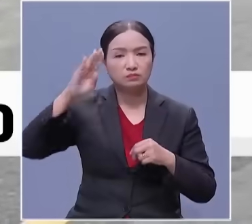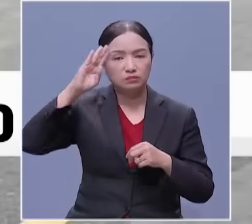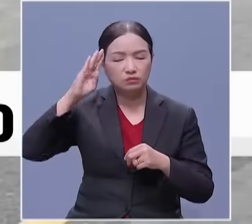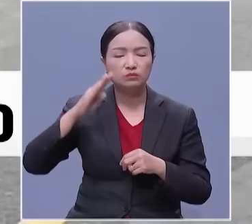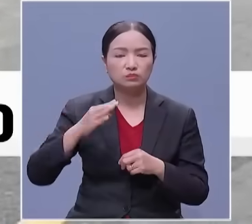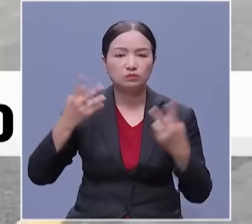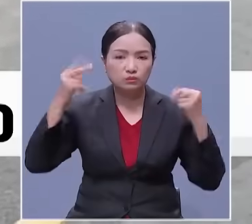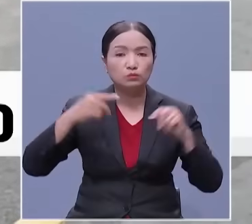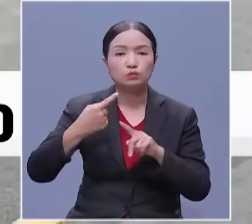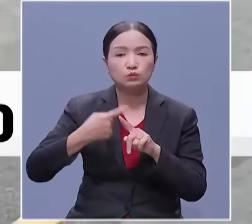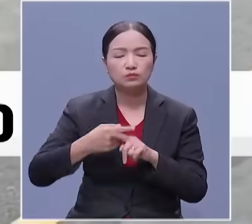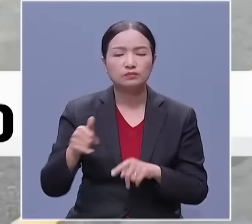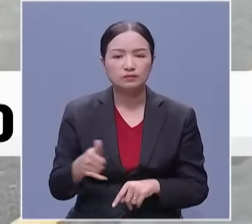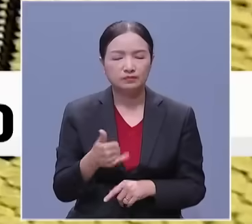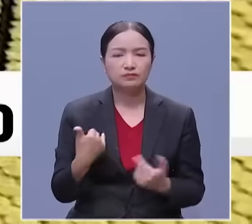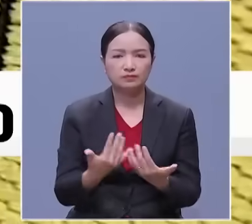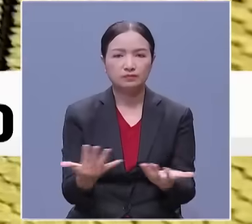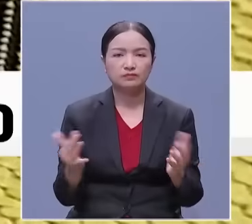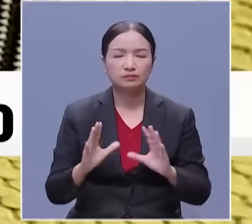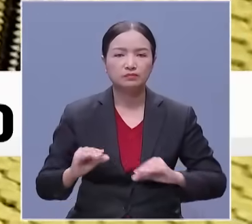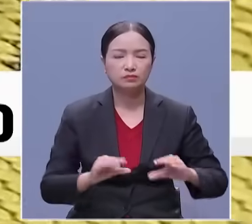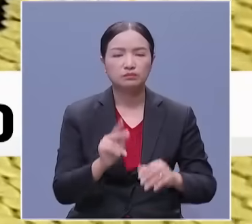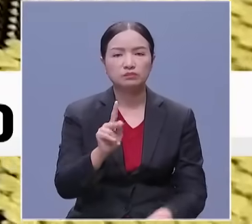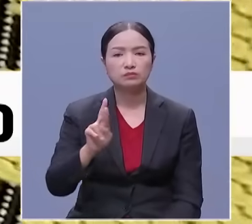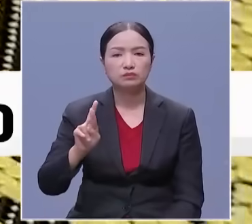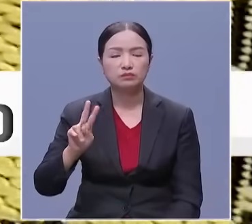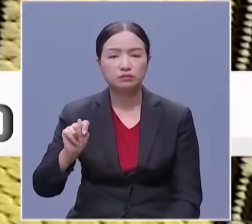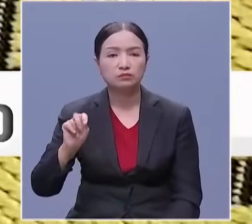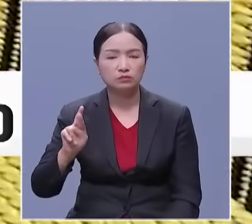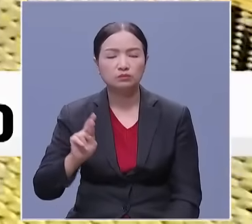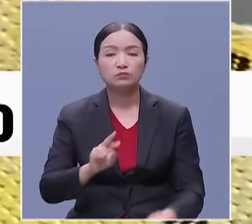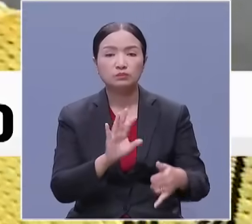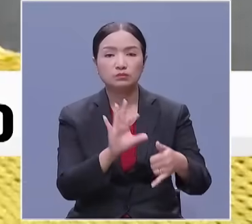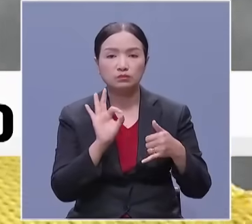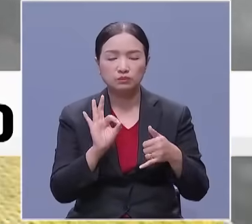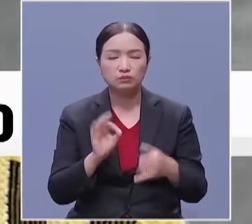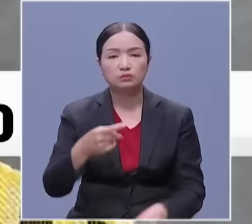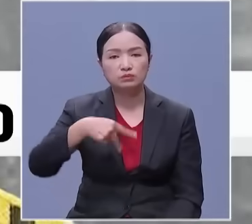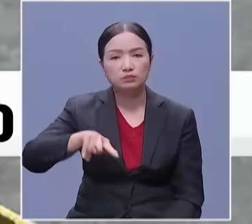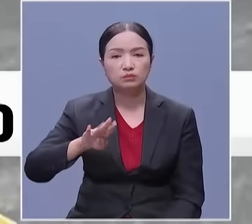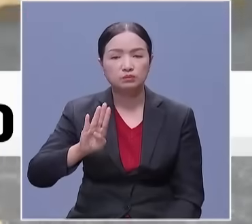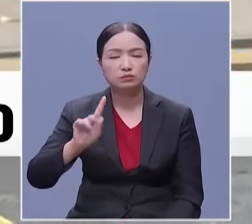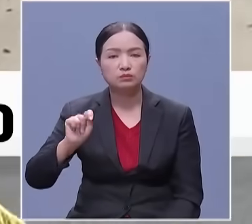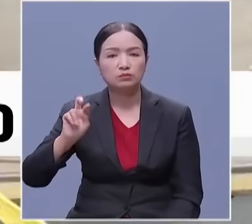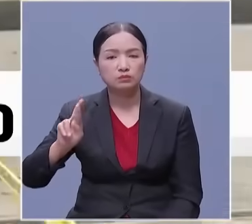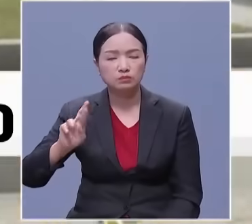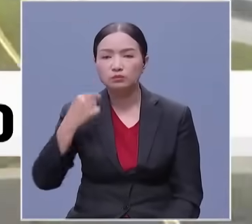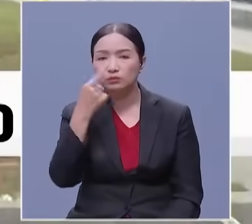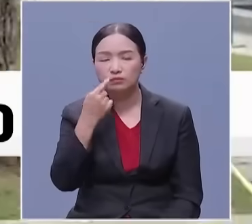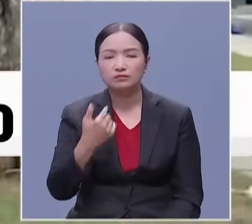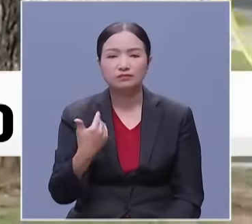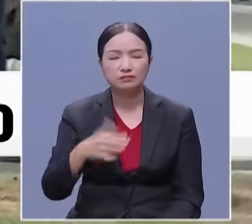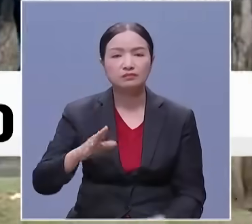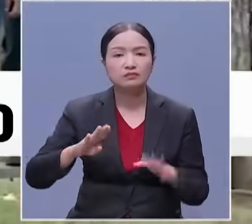การแล้วบอกว่าจะมีการประชุมกตร.กันแล้วจะมีการเลือกแล้วว ่ าผบ.ตร.จะเป็นใครใช่ไหมแต่หลังจากนั้นพลเ